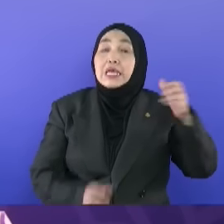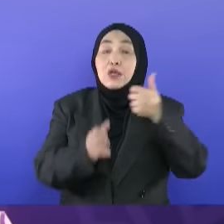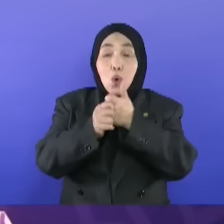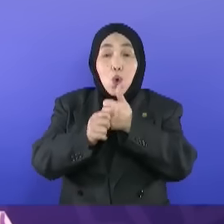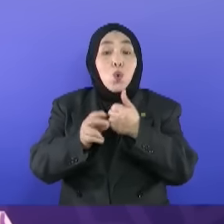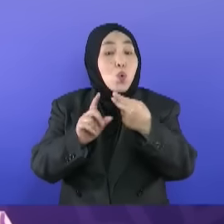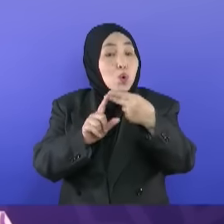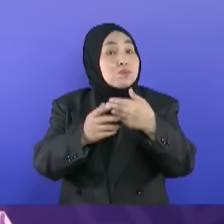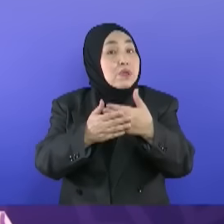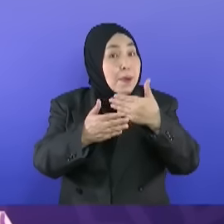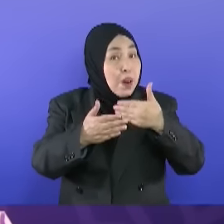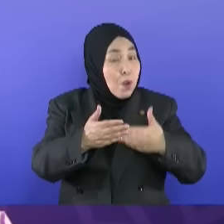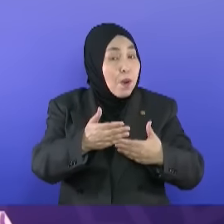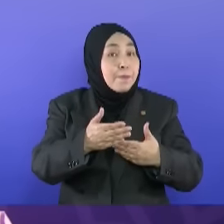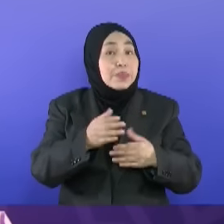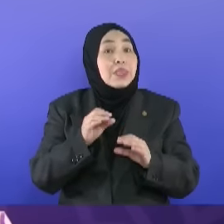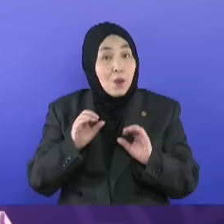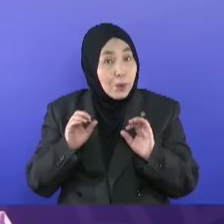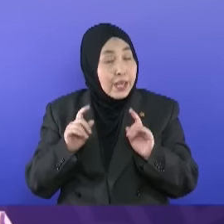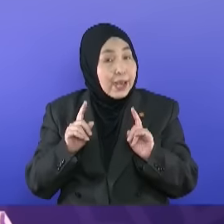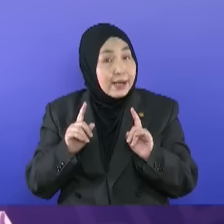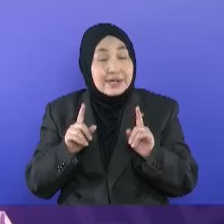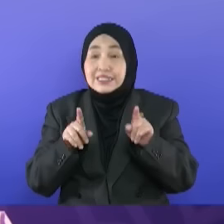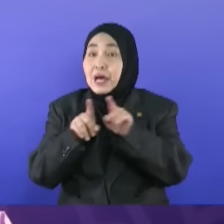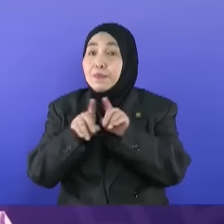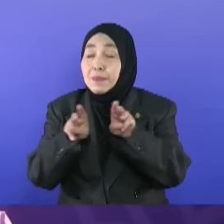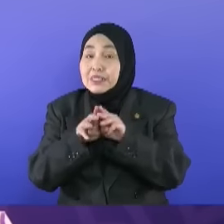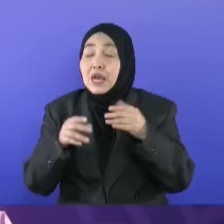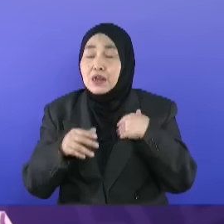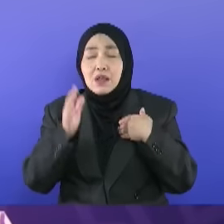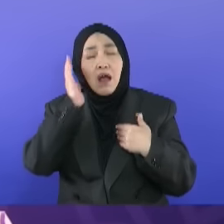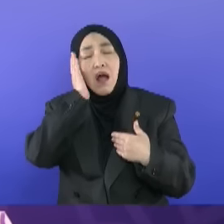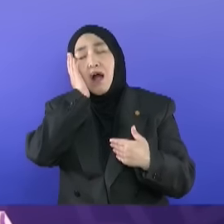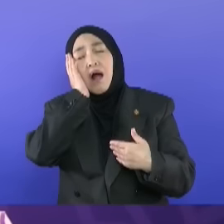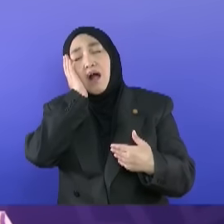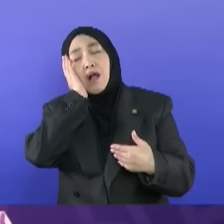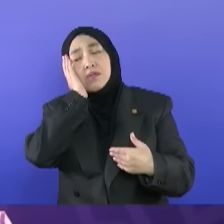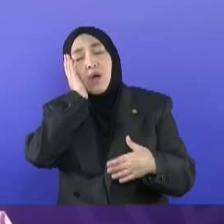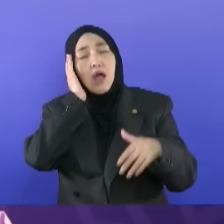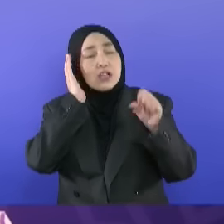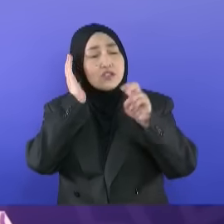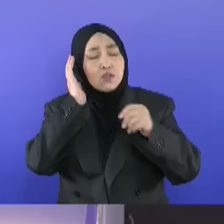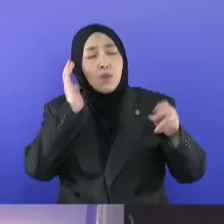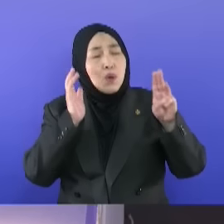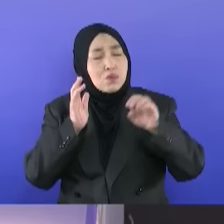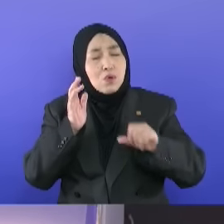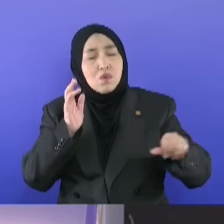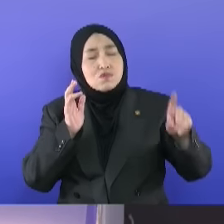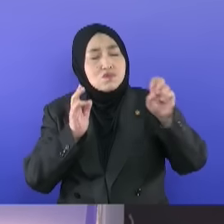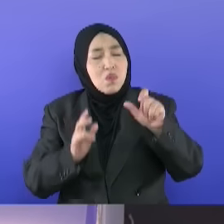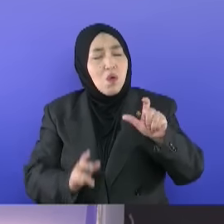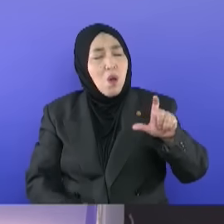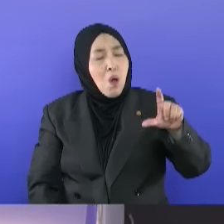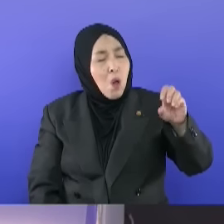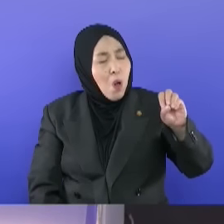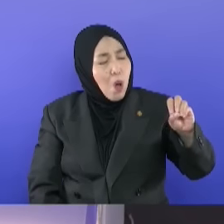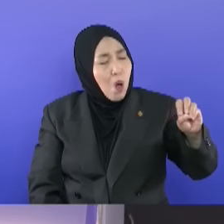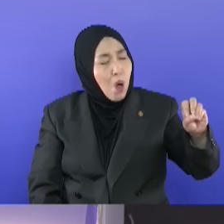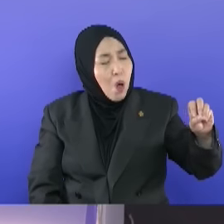sebelum kan. Ha okey. Ha sama juga macam ada yang azan safar asyhadu anna muhammadar rasulullah